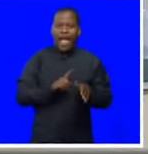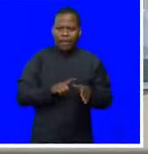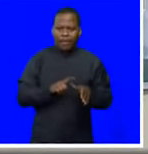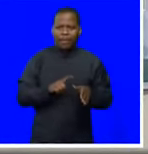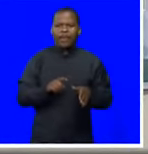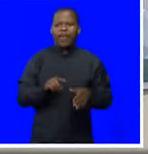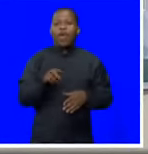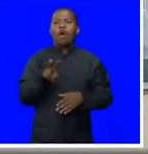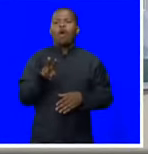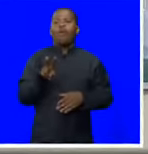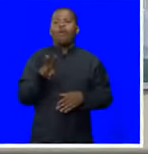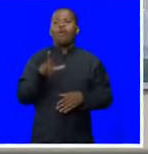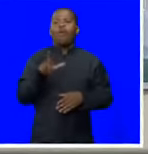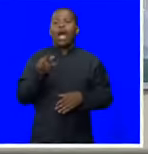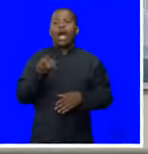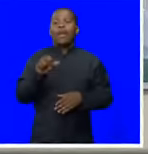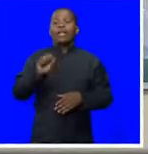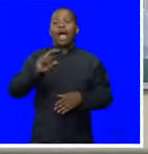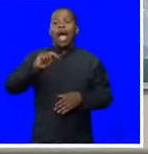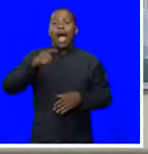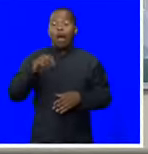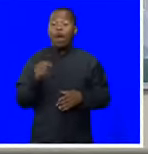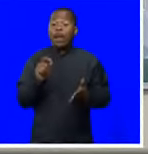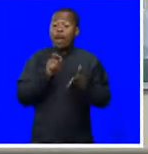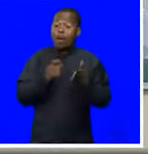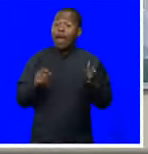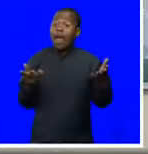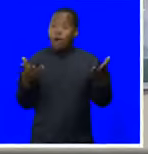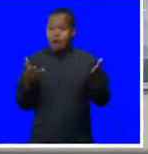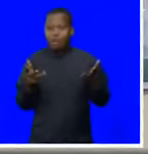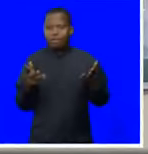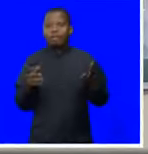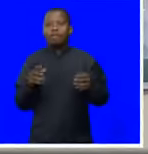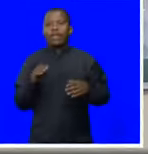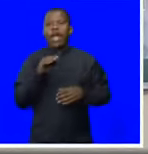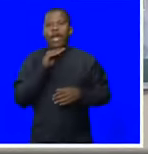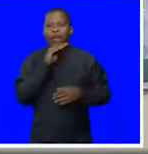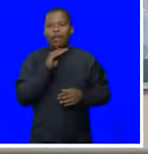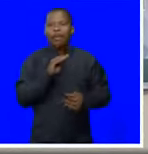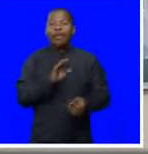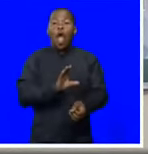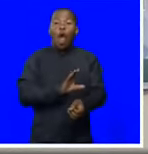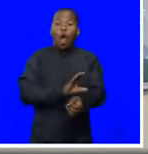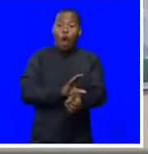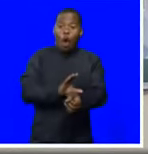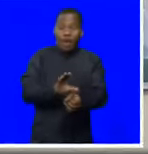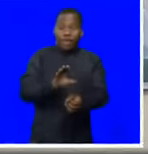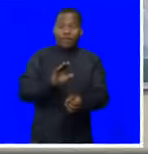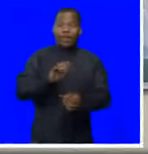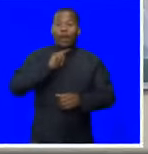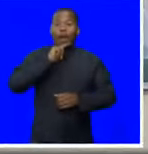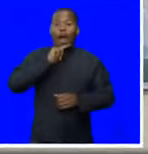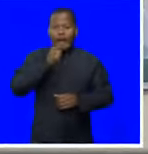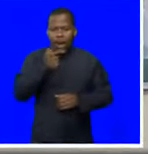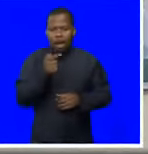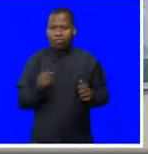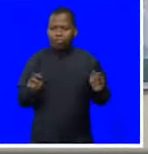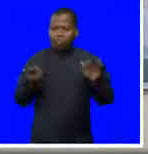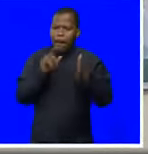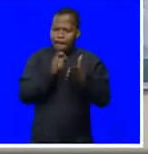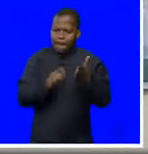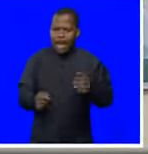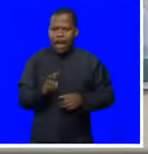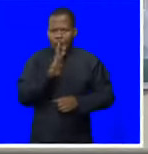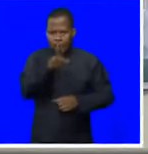center bonake labo batawuthi bahambe bayobhalela ecorrectional staff college kunalabo ke labathi futhi bafaka